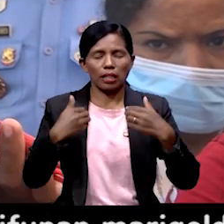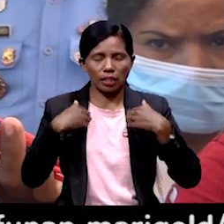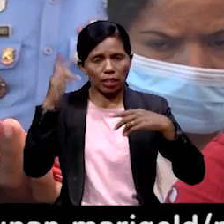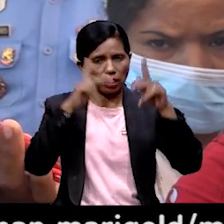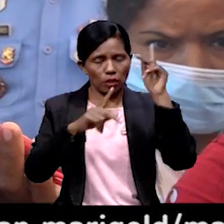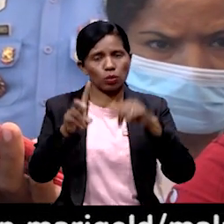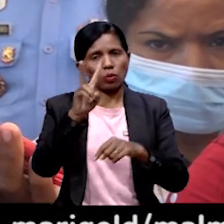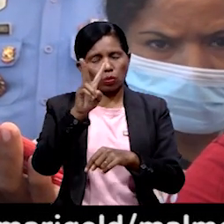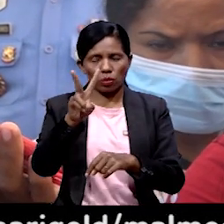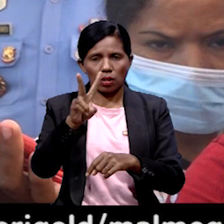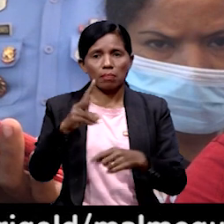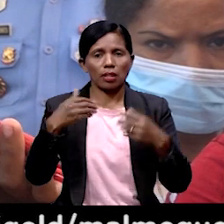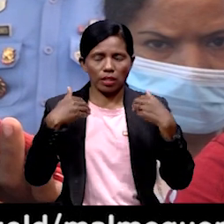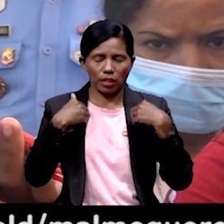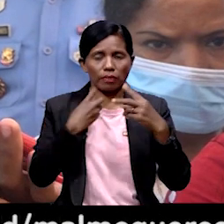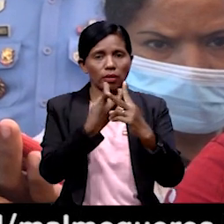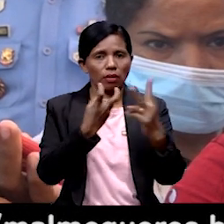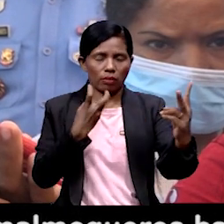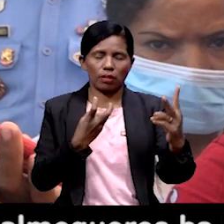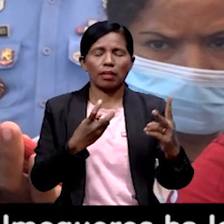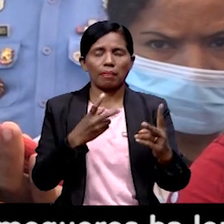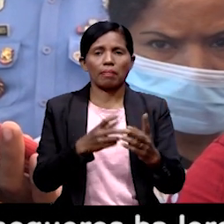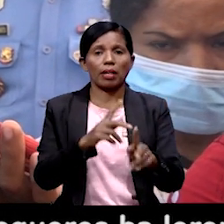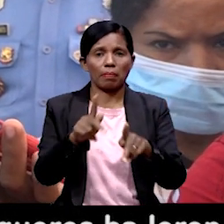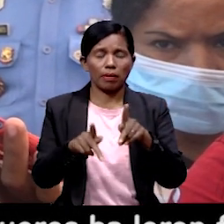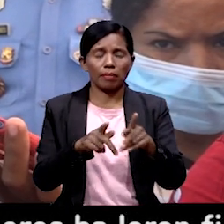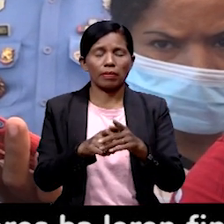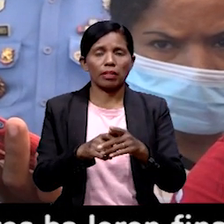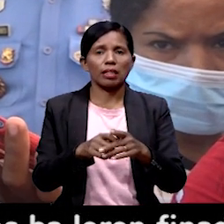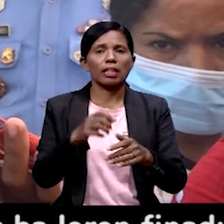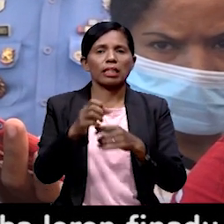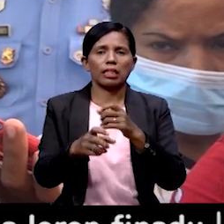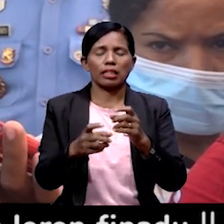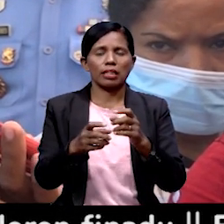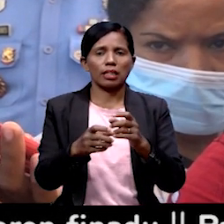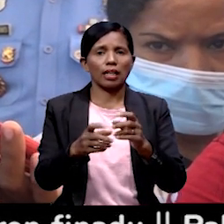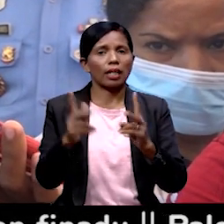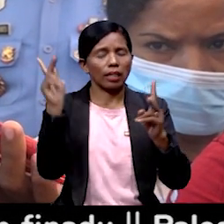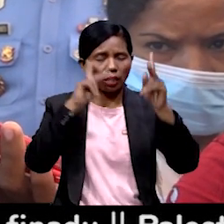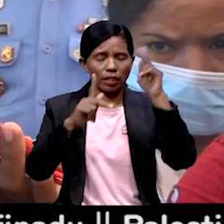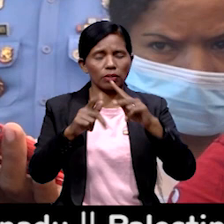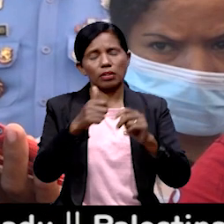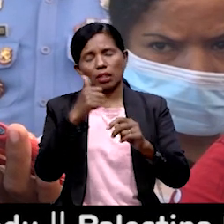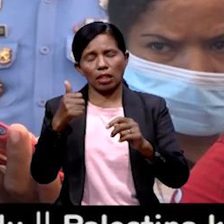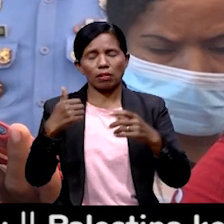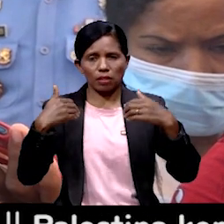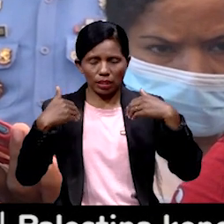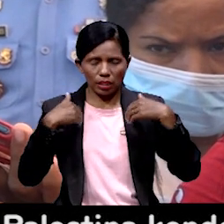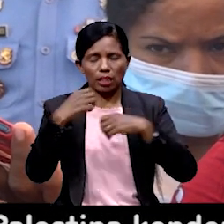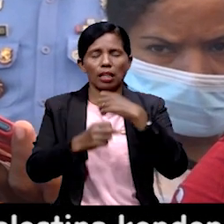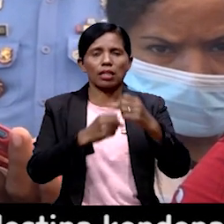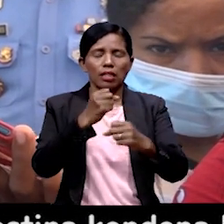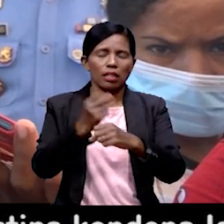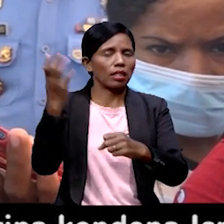ruang mak ya dun na jatuh kazu balun na kazu sebenarnya ya kompresi hati nam balun baku tuh ini ya itu pun mak ya mak publika karena share